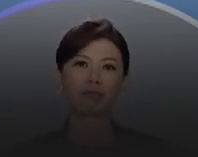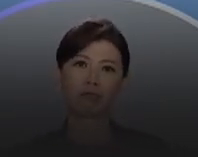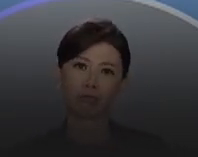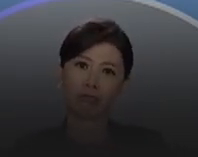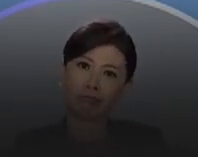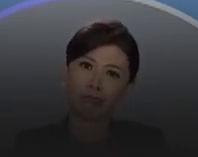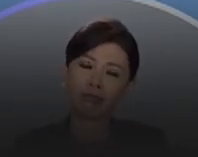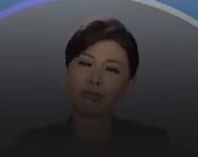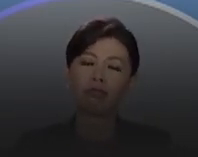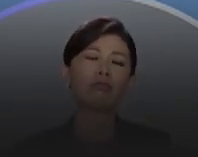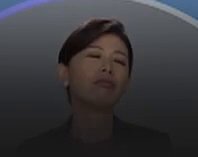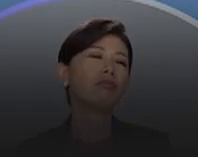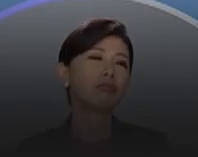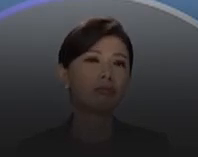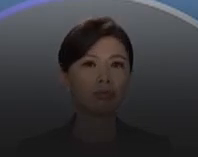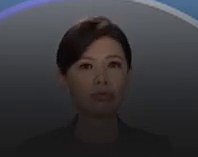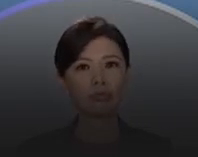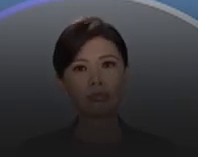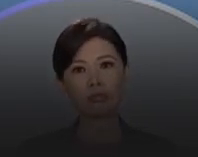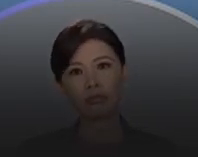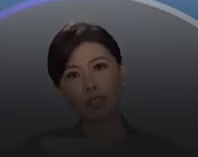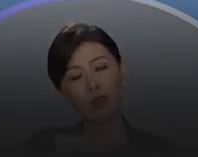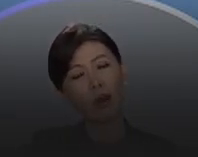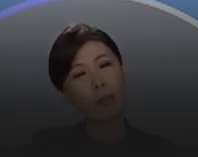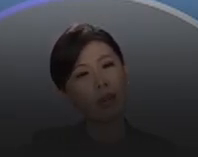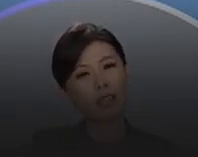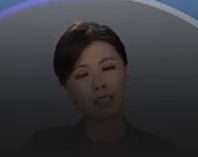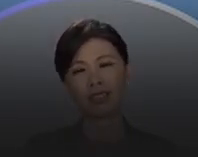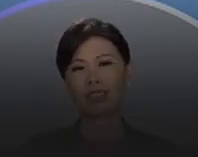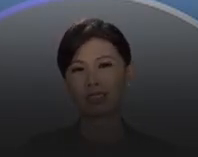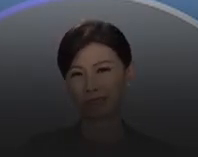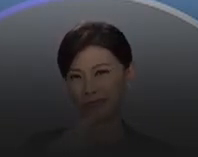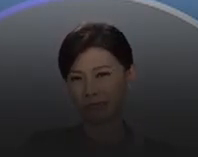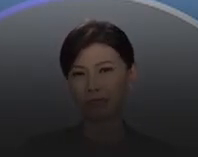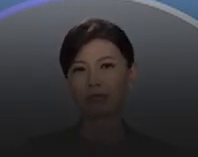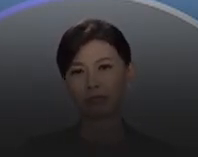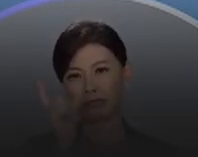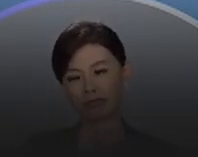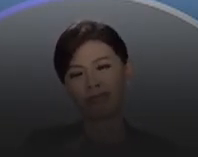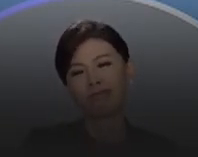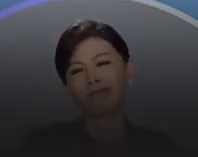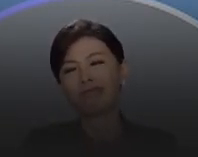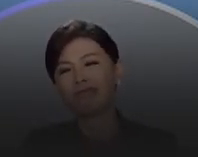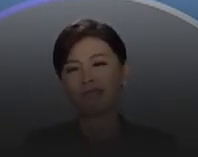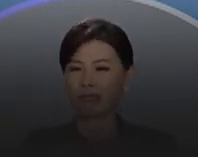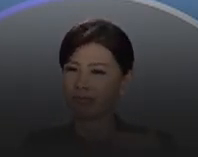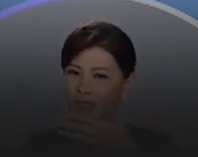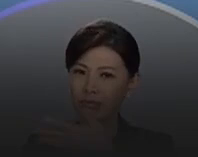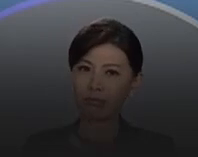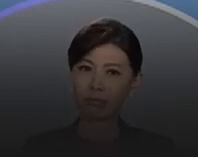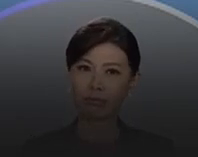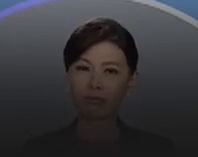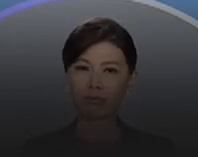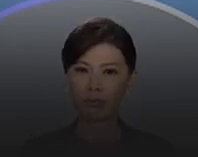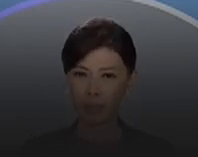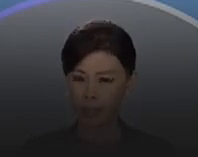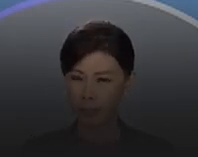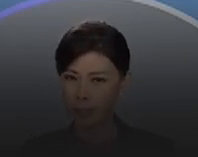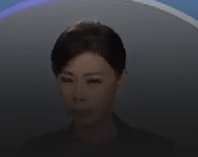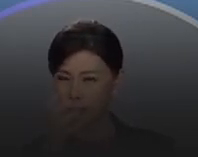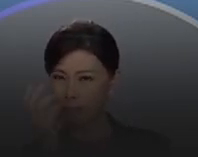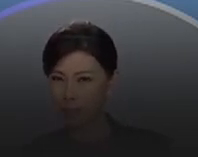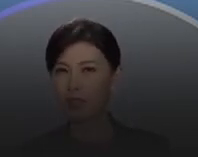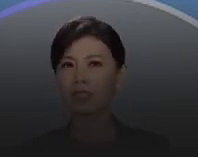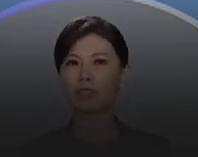胞，苹果日报这种没有水准专门造谣重伤别人的媒体，你们要用智慧唾弃